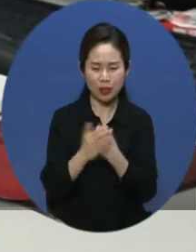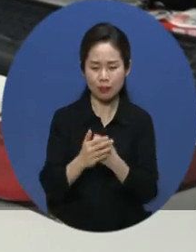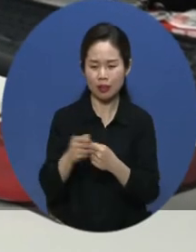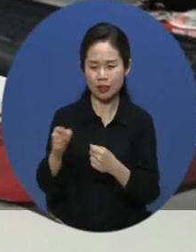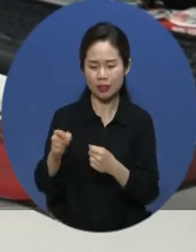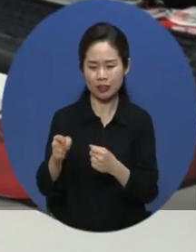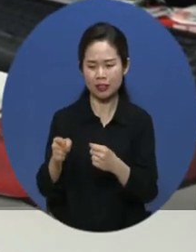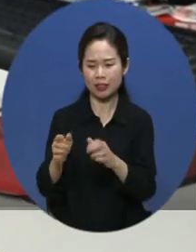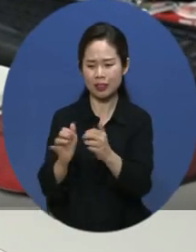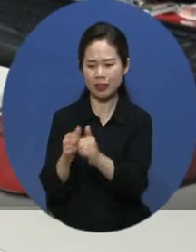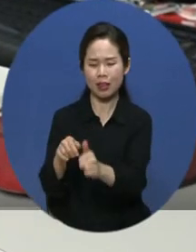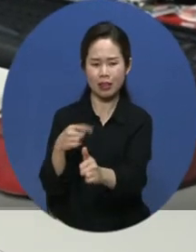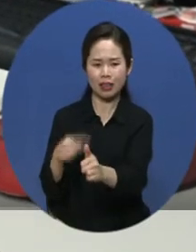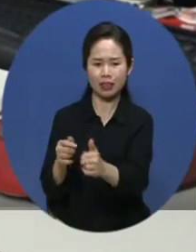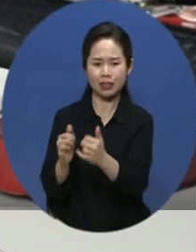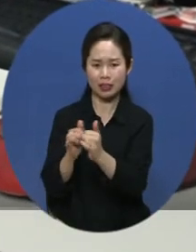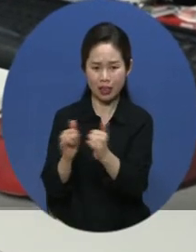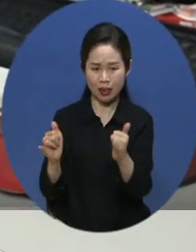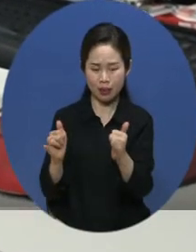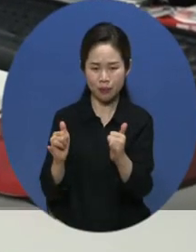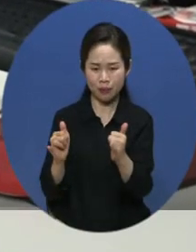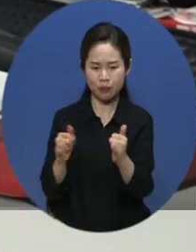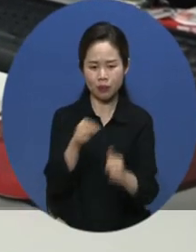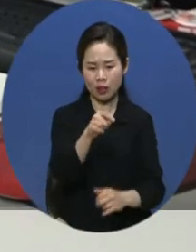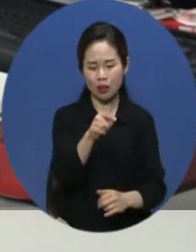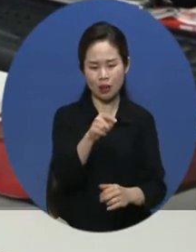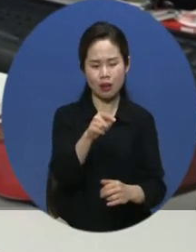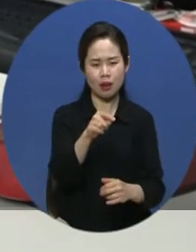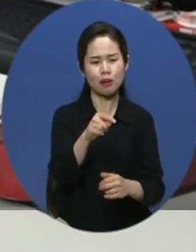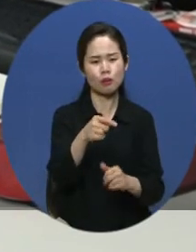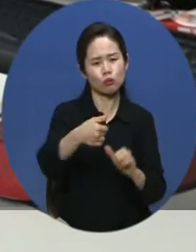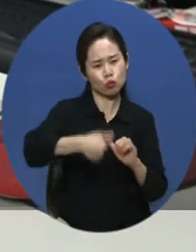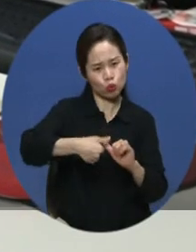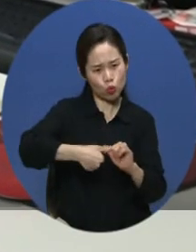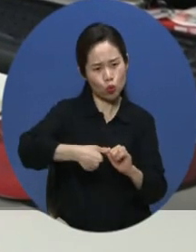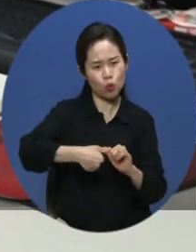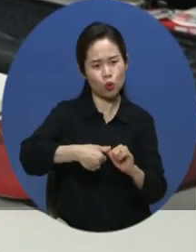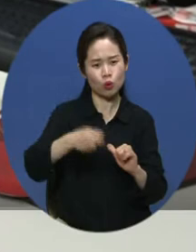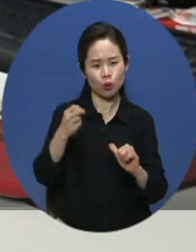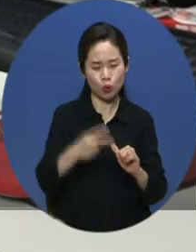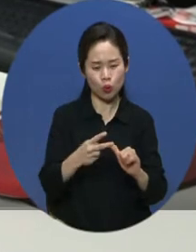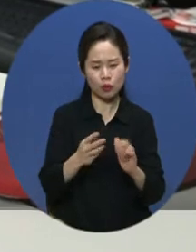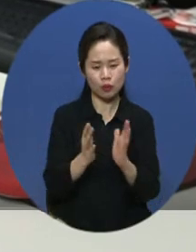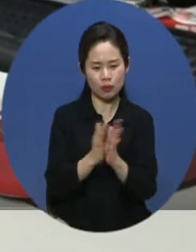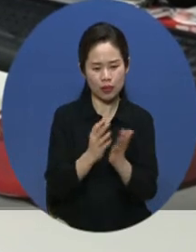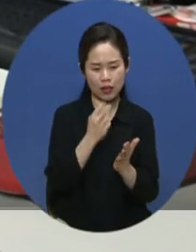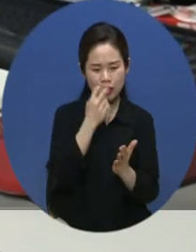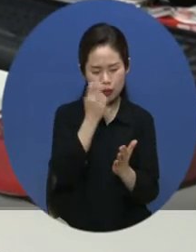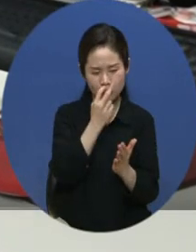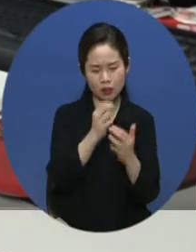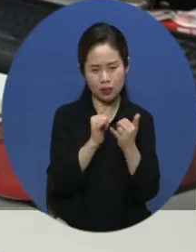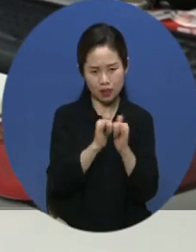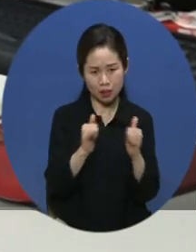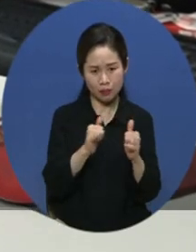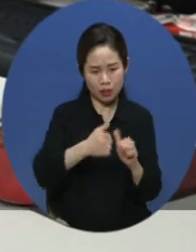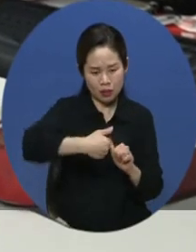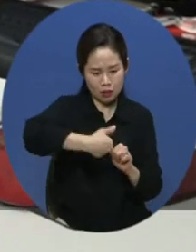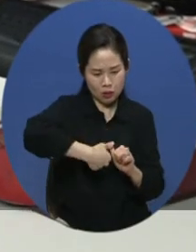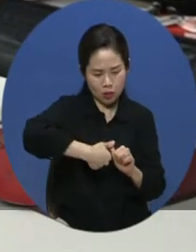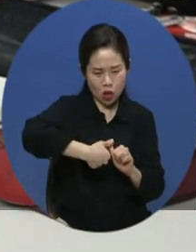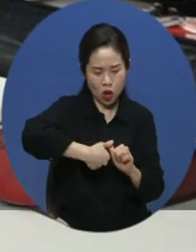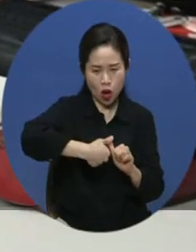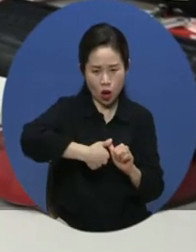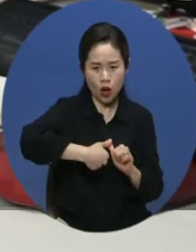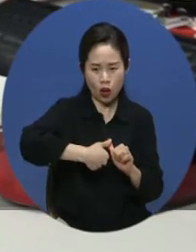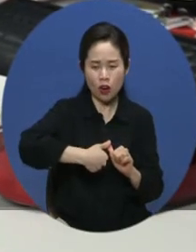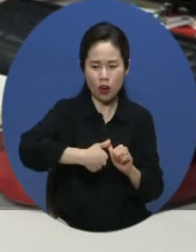또 감수난 분들의 이제 뭐 의견이나 그런